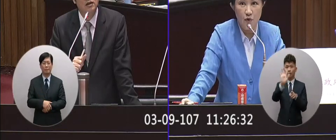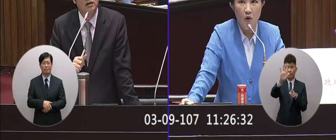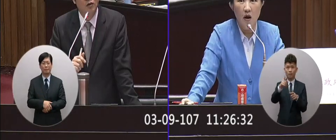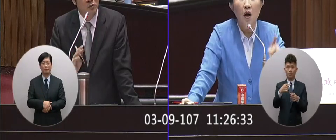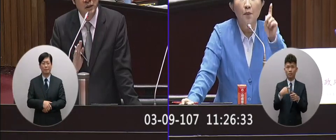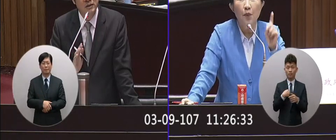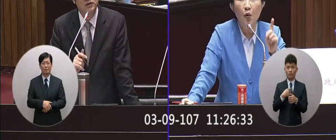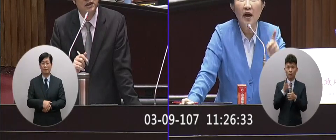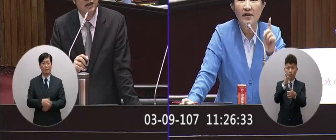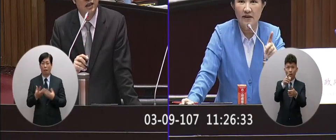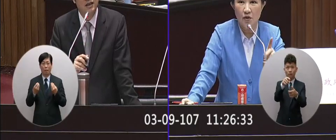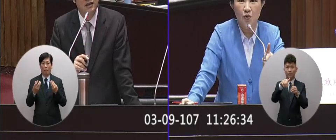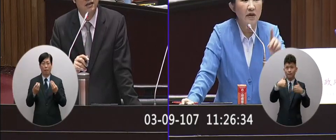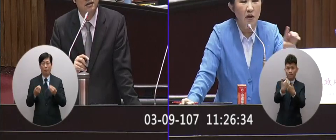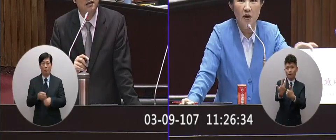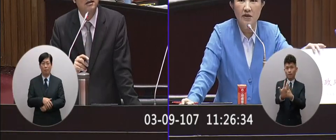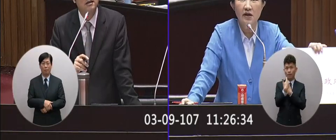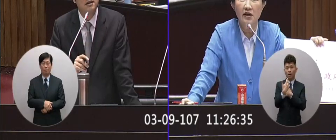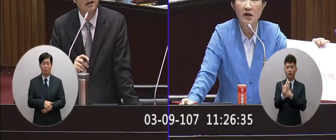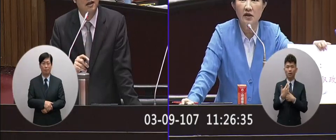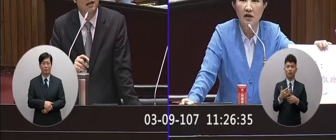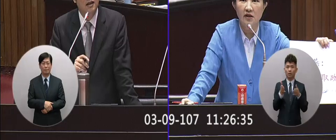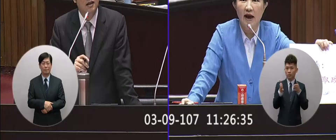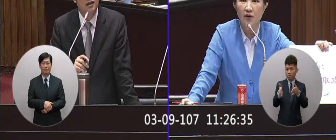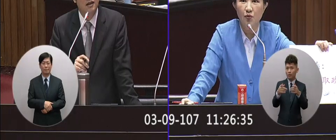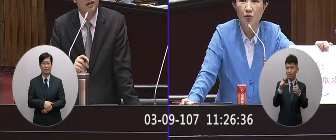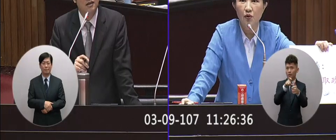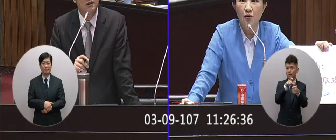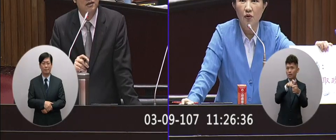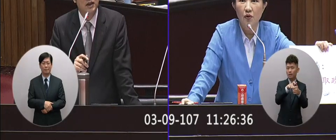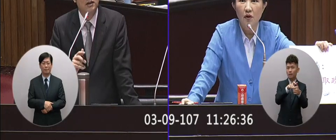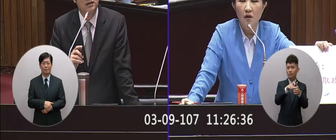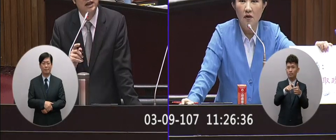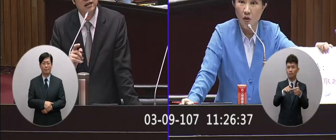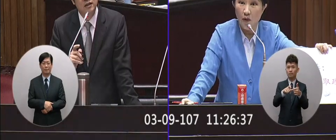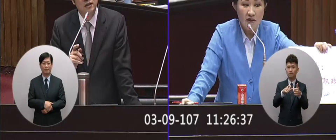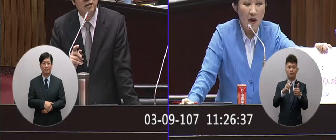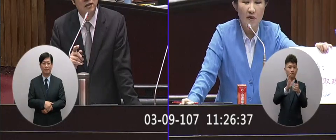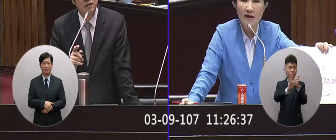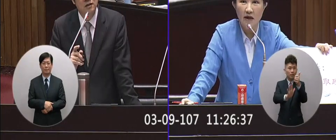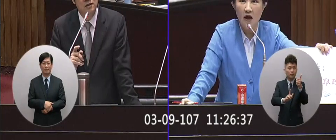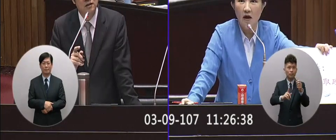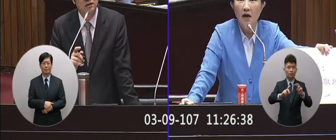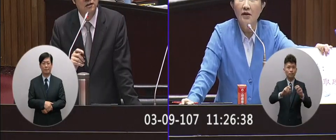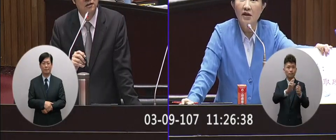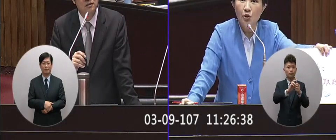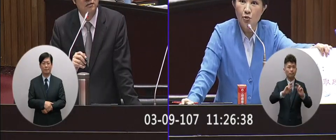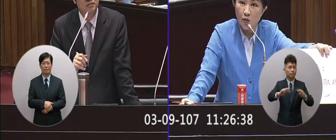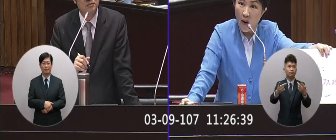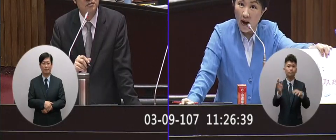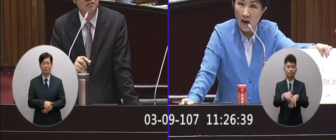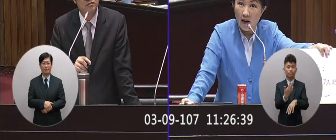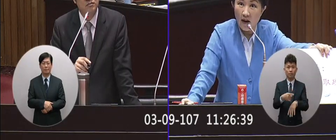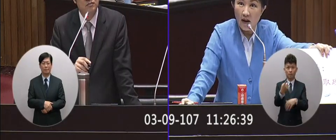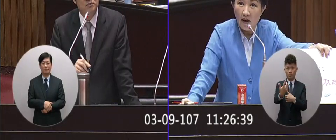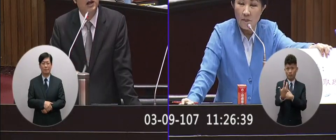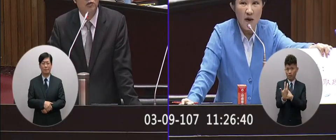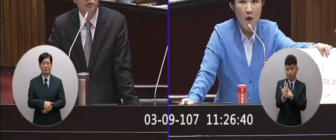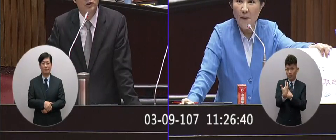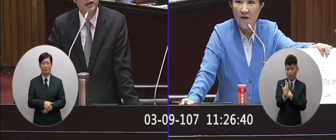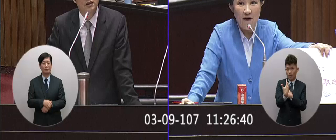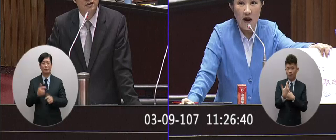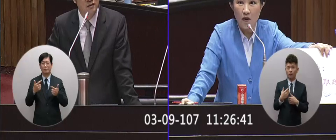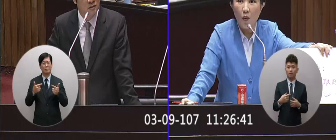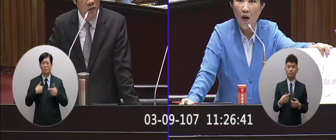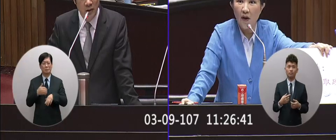反质询我， 我没有 质询你，不会解决你对这个议题的态度。 对，这个 你懂我意思吗？我再强调，你质询我。